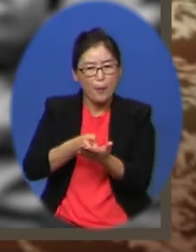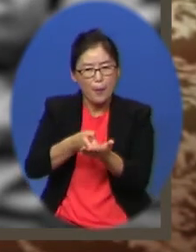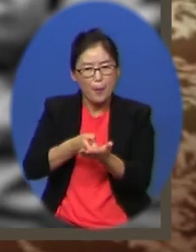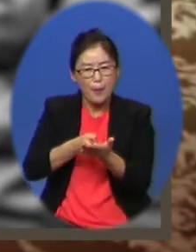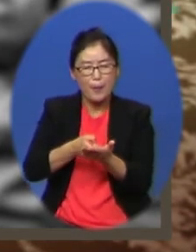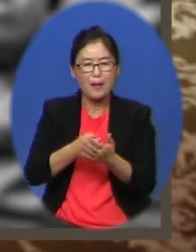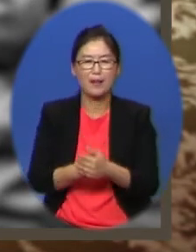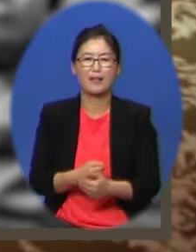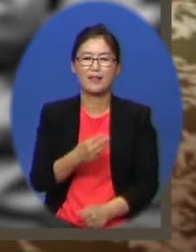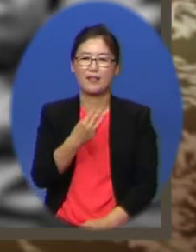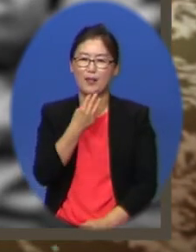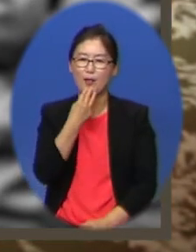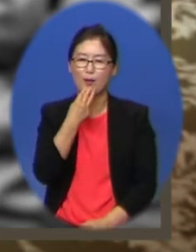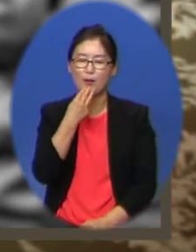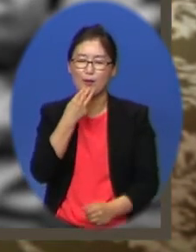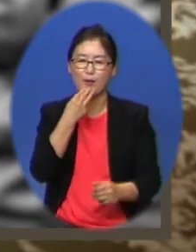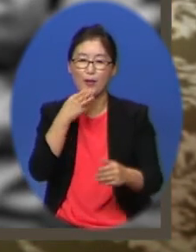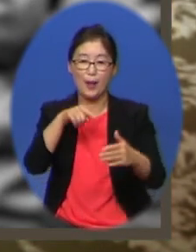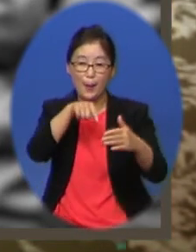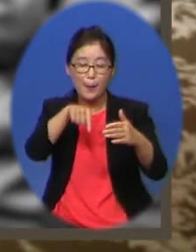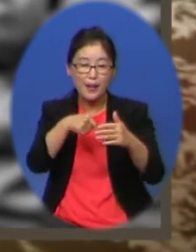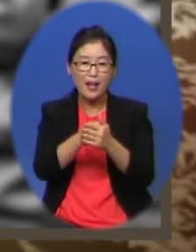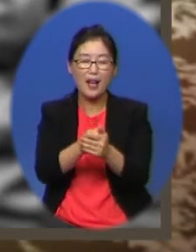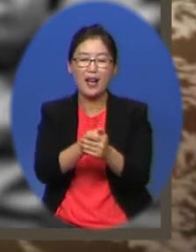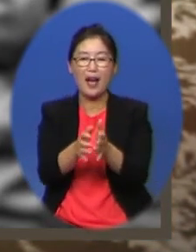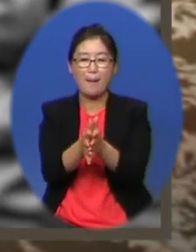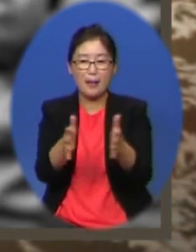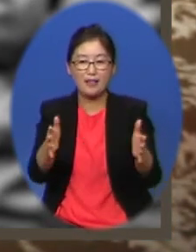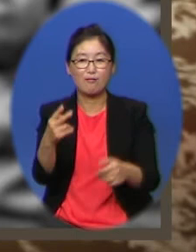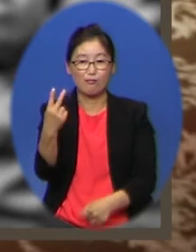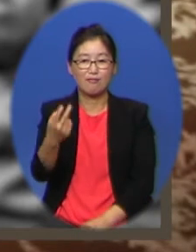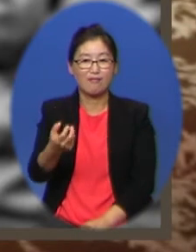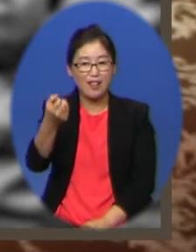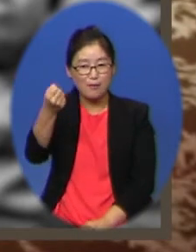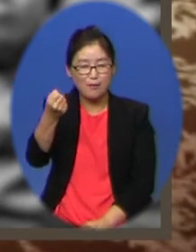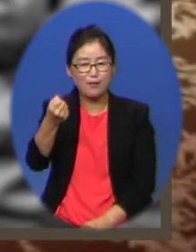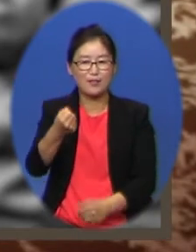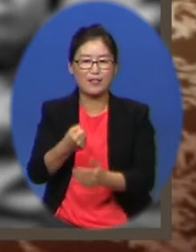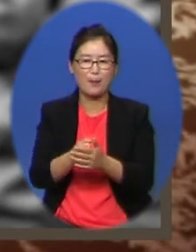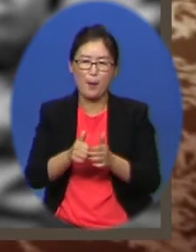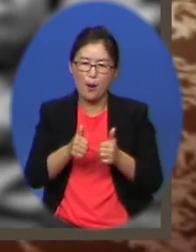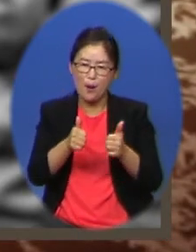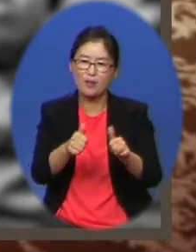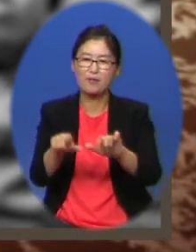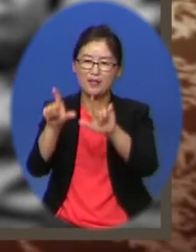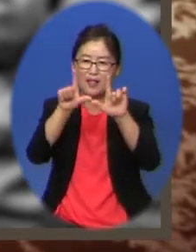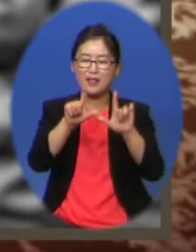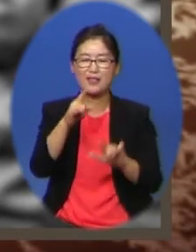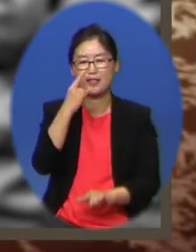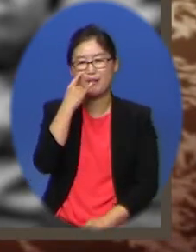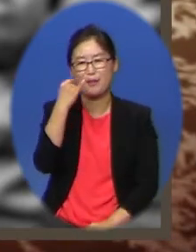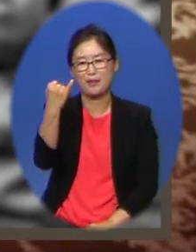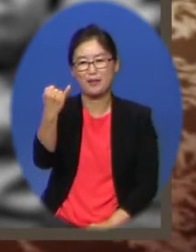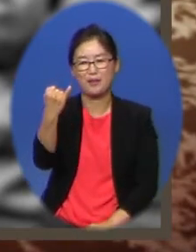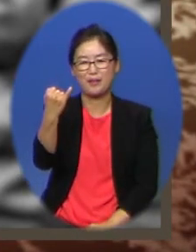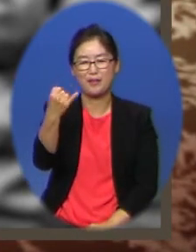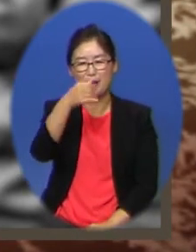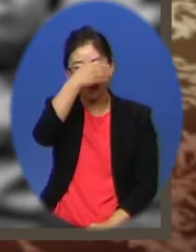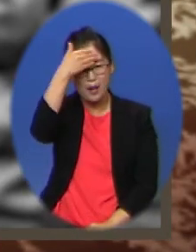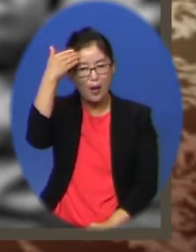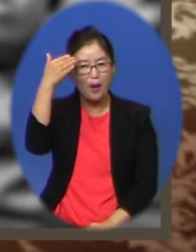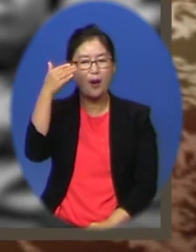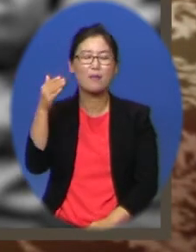지금은 서울 시내에 아파트 두 채를 소유하실 만큼 그야말로 억척스러운 어머니입니다. 젊은